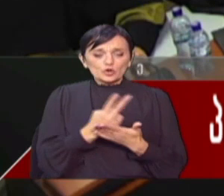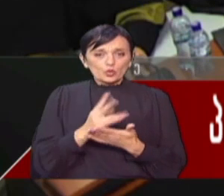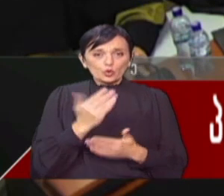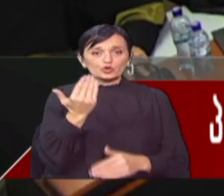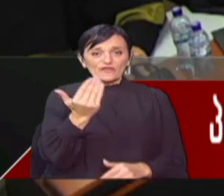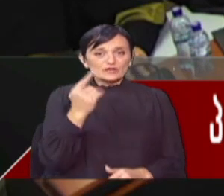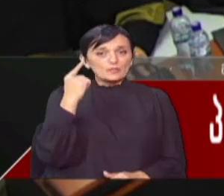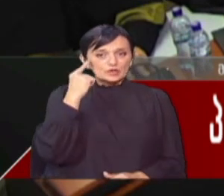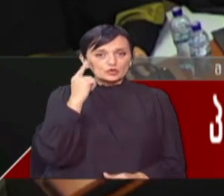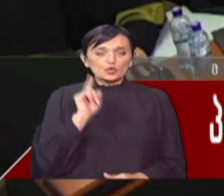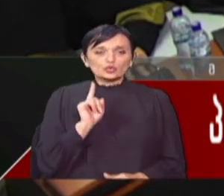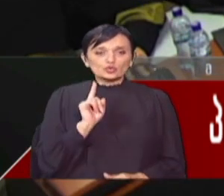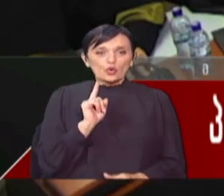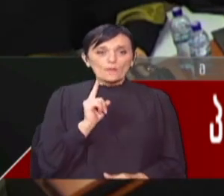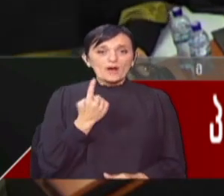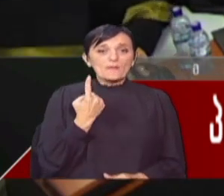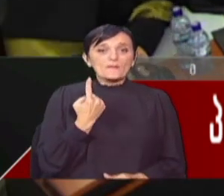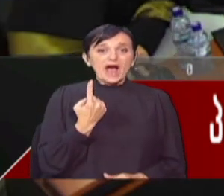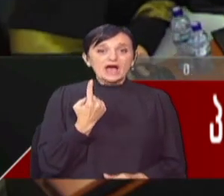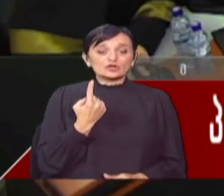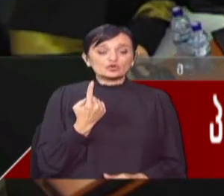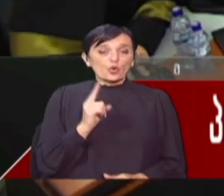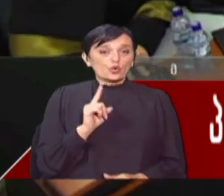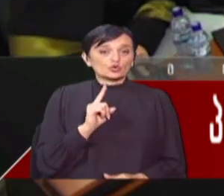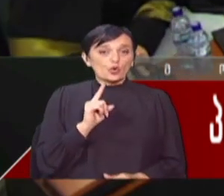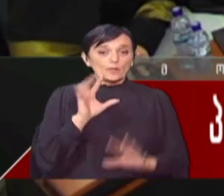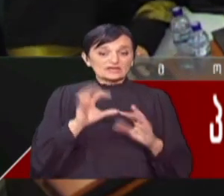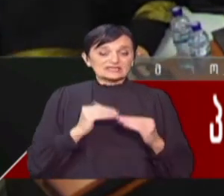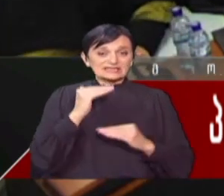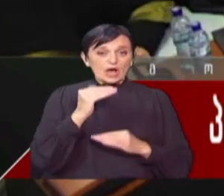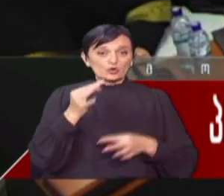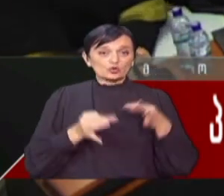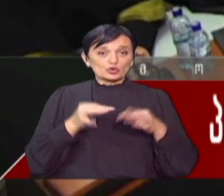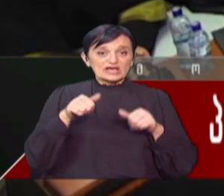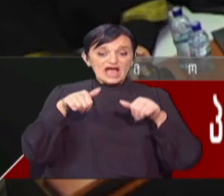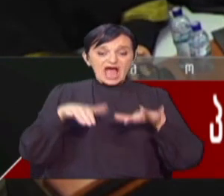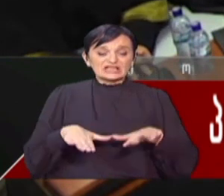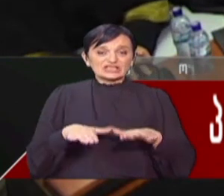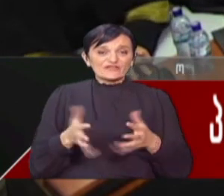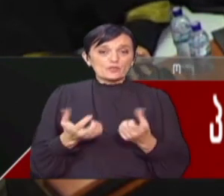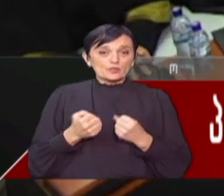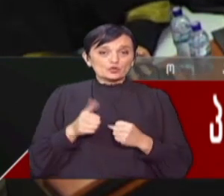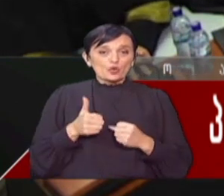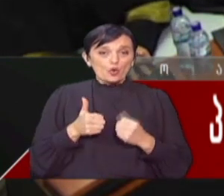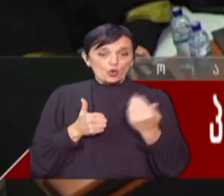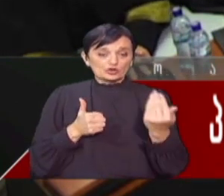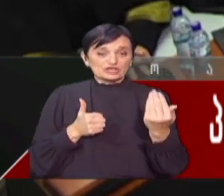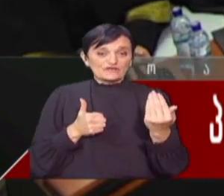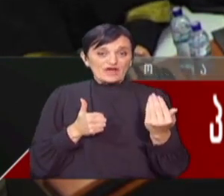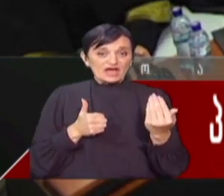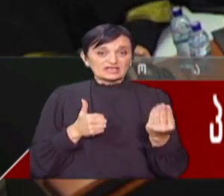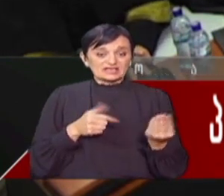თქვენ ფიქრობთ, რომ მარტო ის, რომ საკონსტიტუციო სასამართლომ გააძღვა მიიღოს, როგორც თქვენ